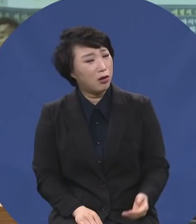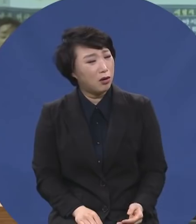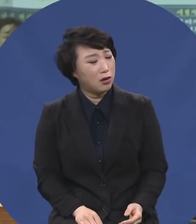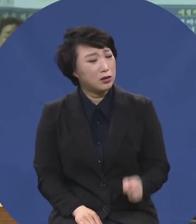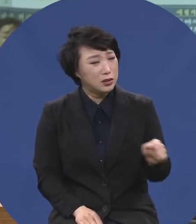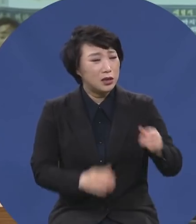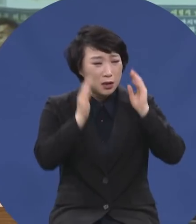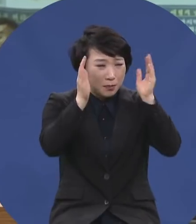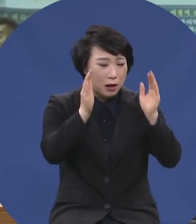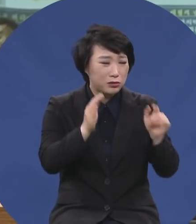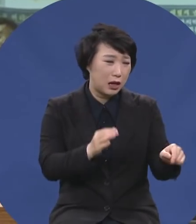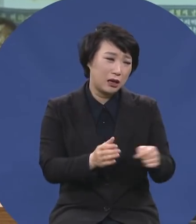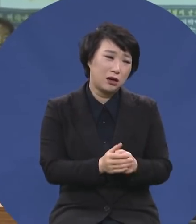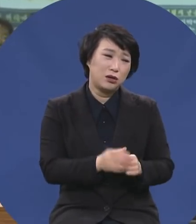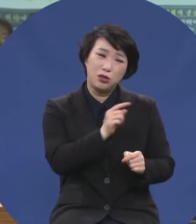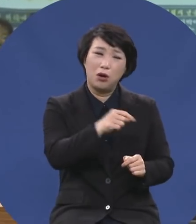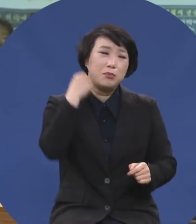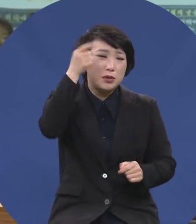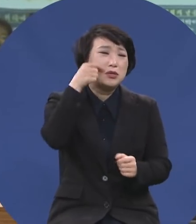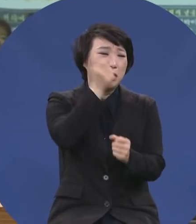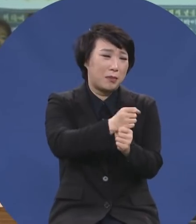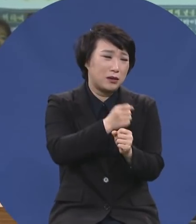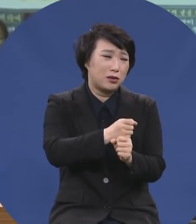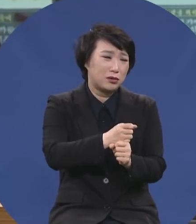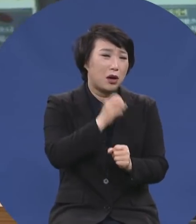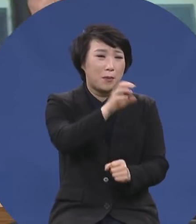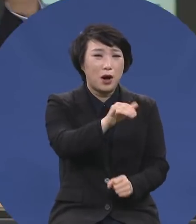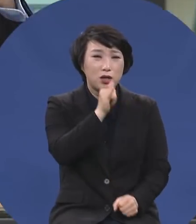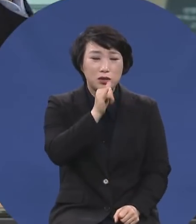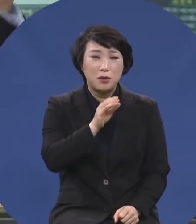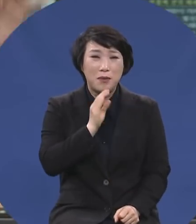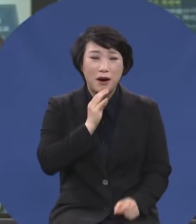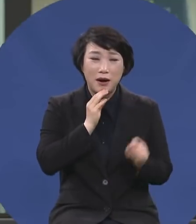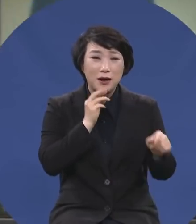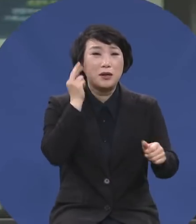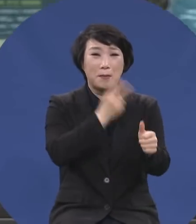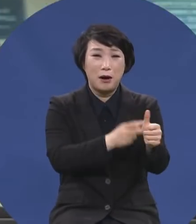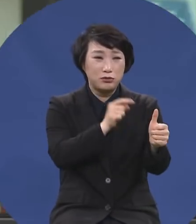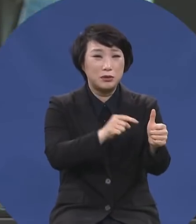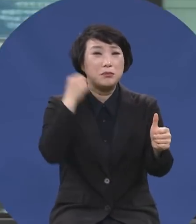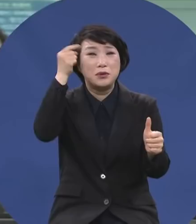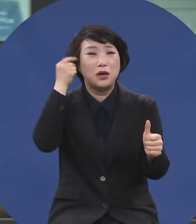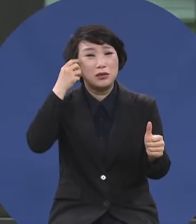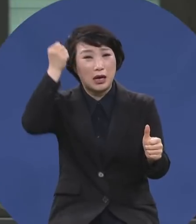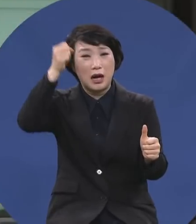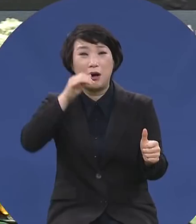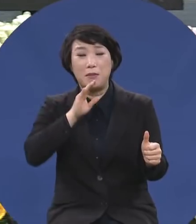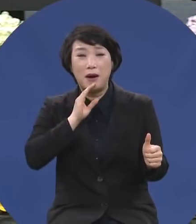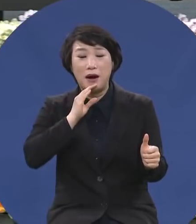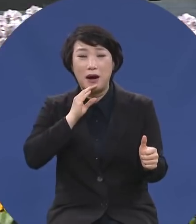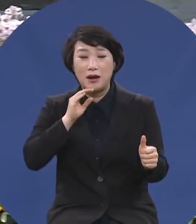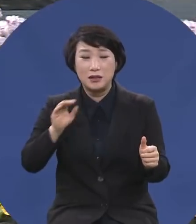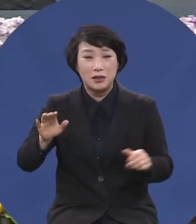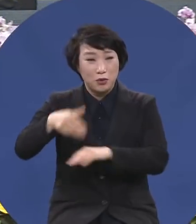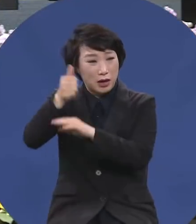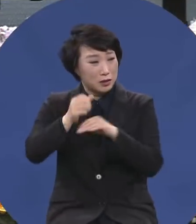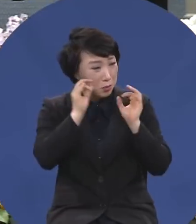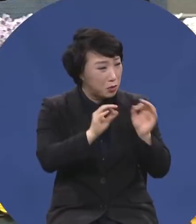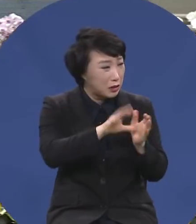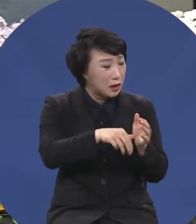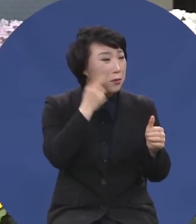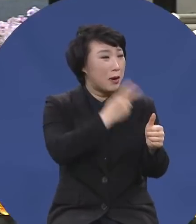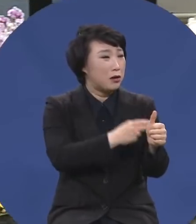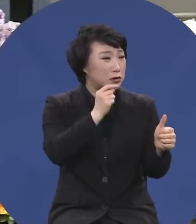네 학문이들을 미치게 했다라고 말해. 사도 바울을 미친 사람으로 봤어요. 새로운 왕이 미친 사람으로